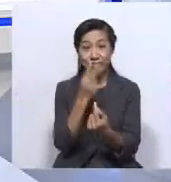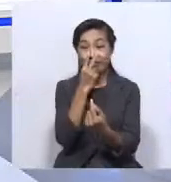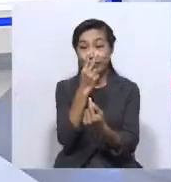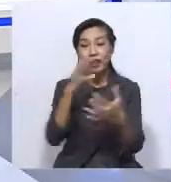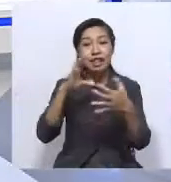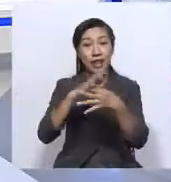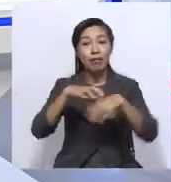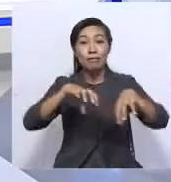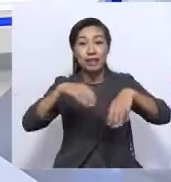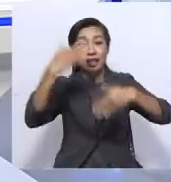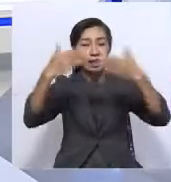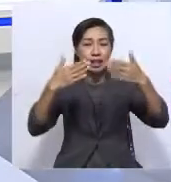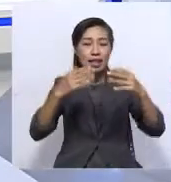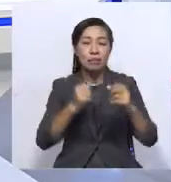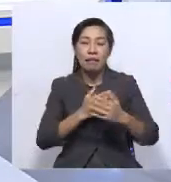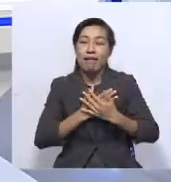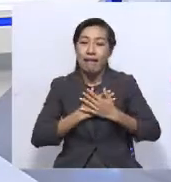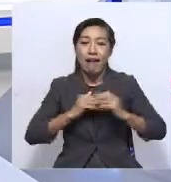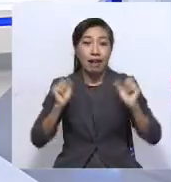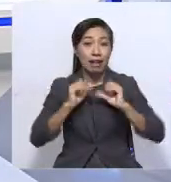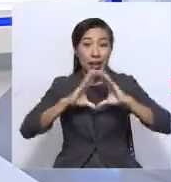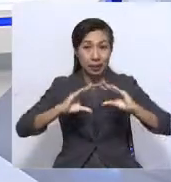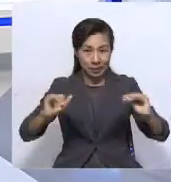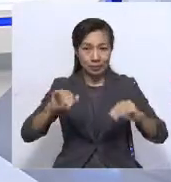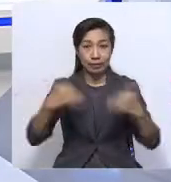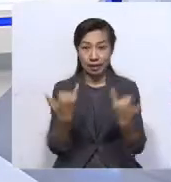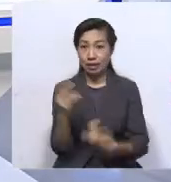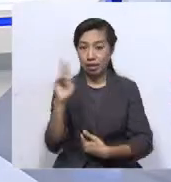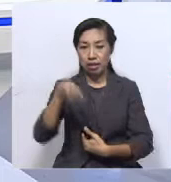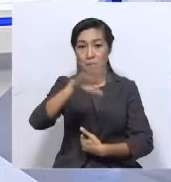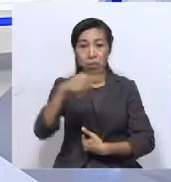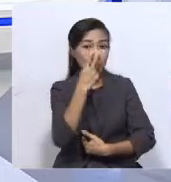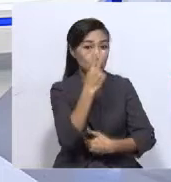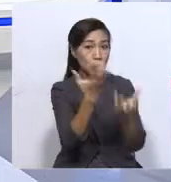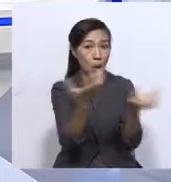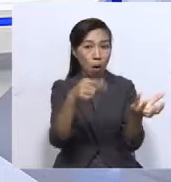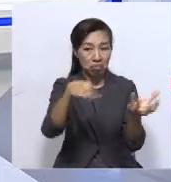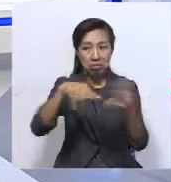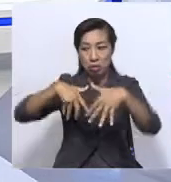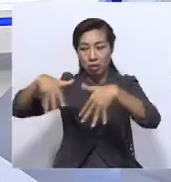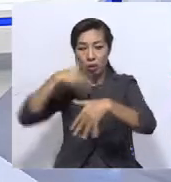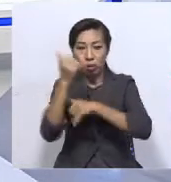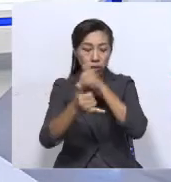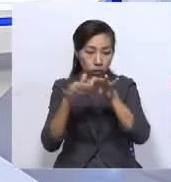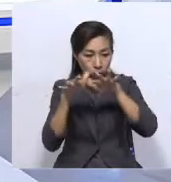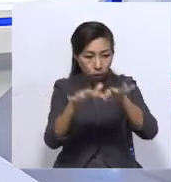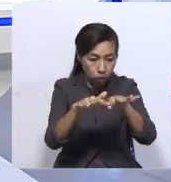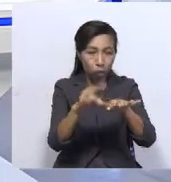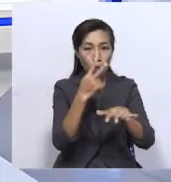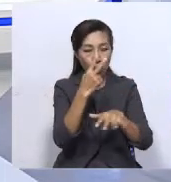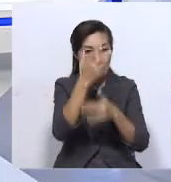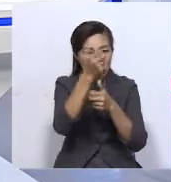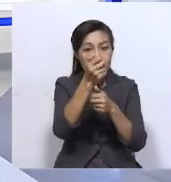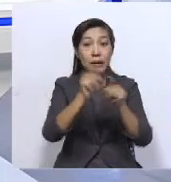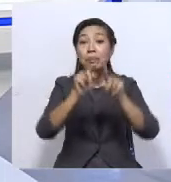มาดูบรรยากาศงานอุ่นไอรักคลายความหนาวนะครับเที่ยงนี้พาคุณผู้ชมไปดูผลิตภัณฑ์นะครับที่ได้รับความสนใจและได้รับความนิยม